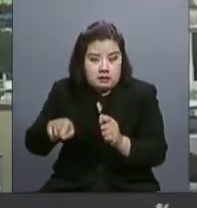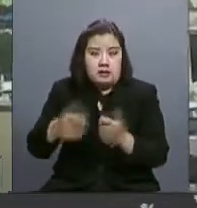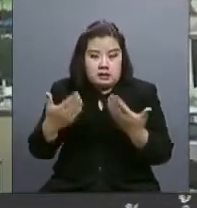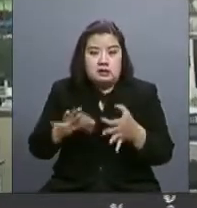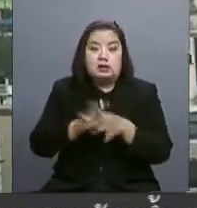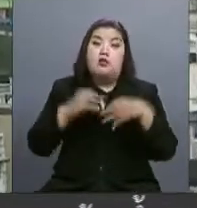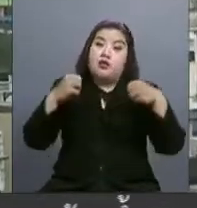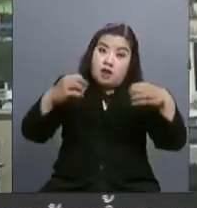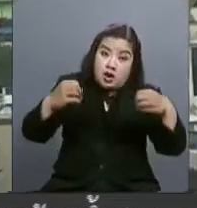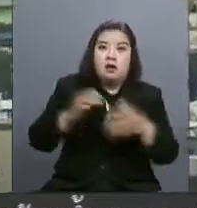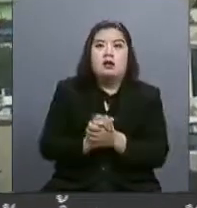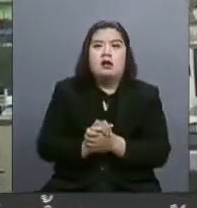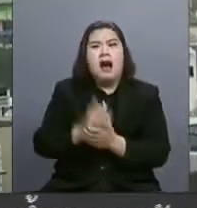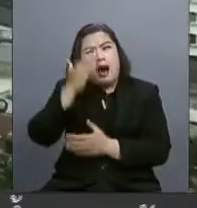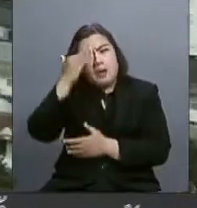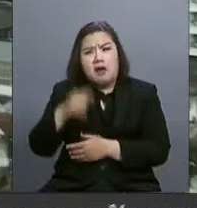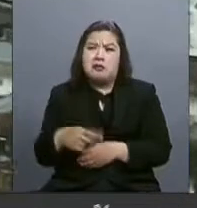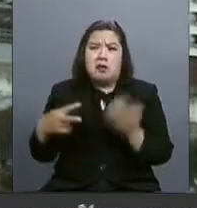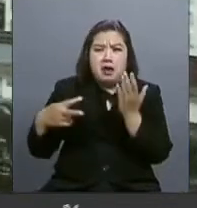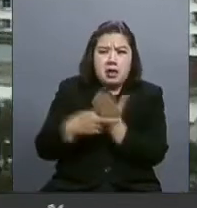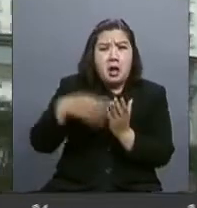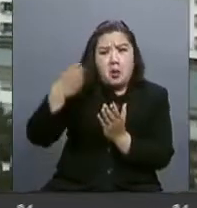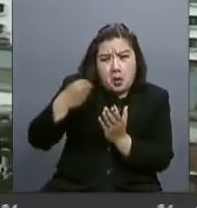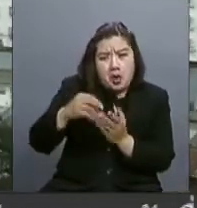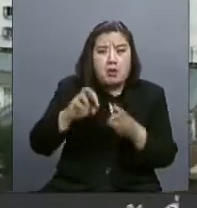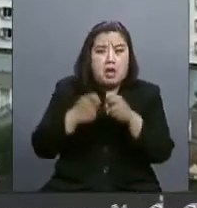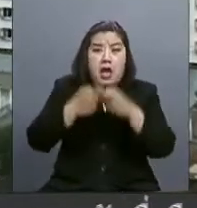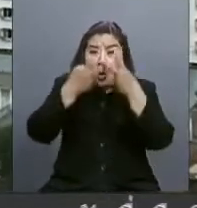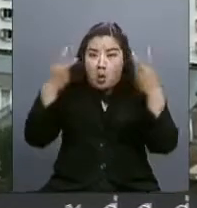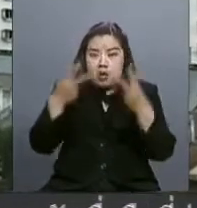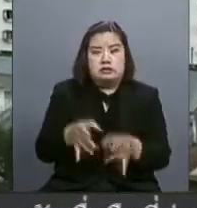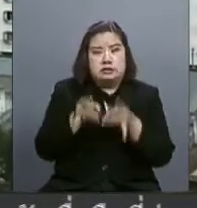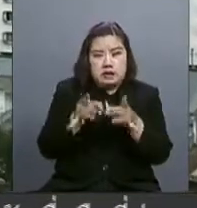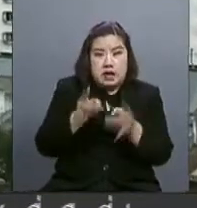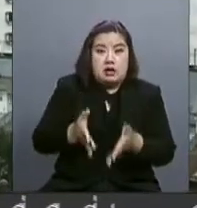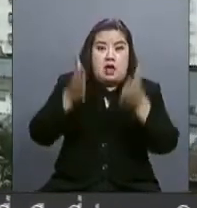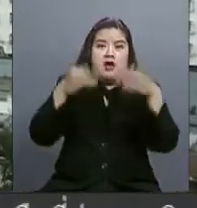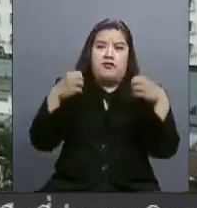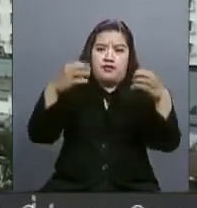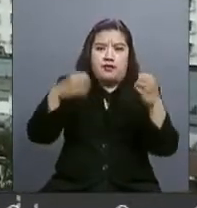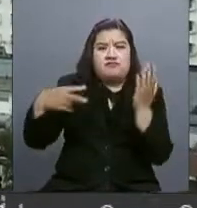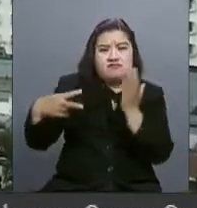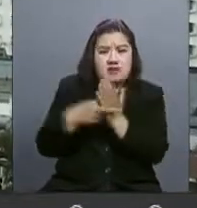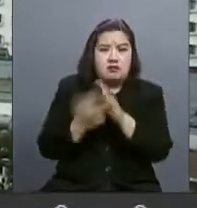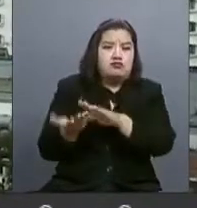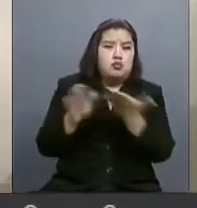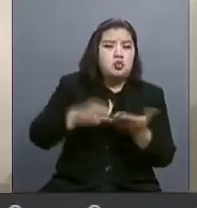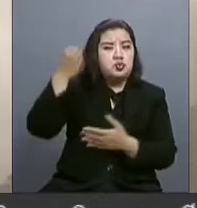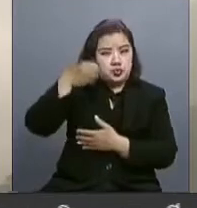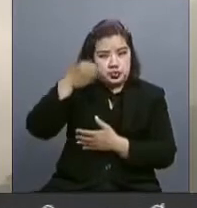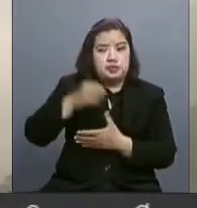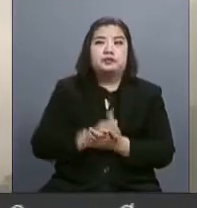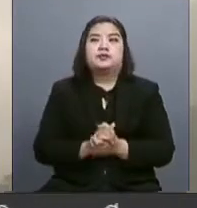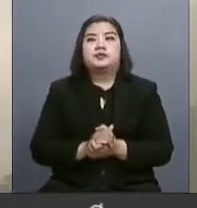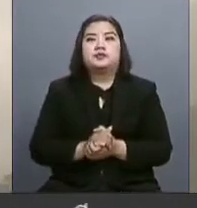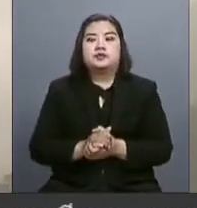ไฟฟ้าที่ไม่เสถียรและปัญหาผู้ก่อความไม่สงบลอบทำลายเสาส่งไฟฟ้าแรงสูง ใน